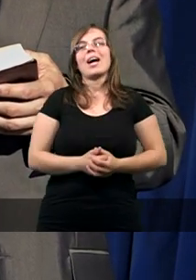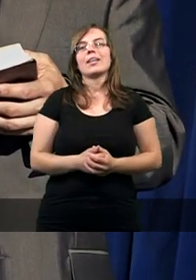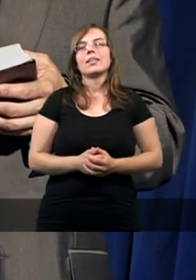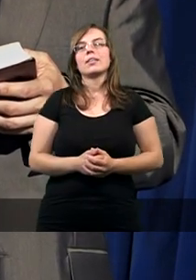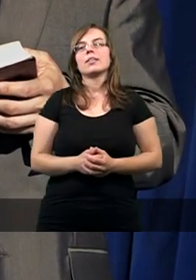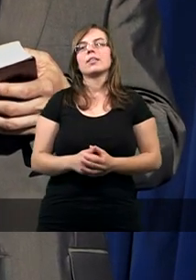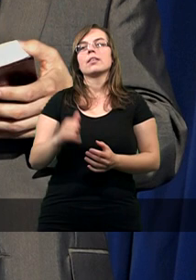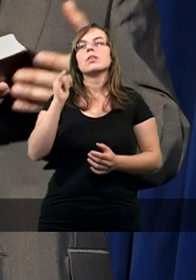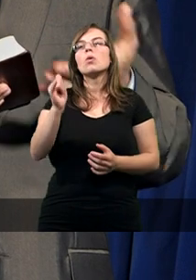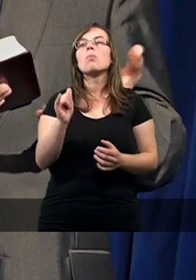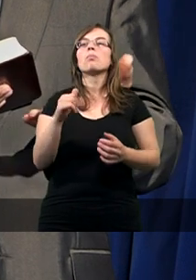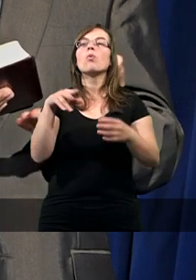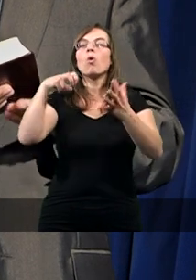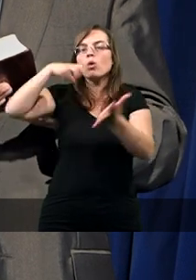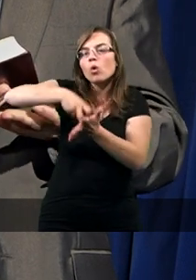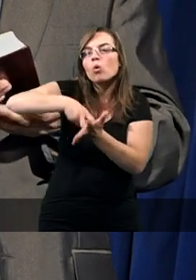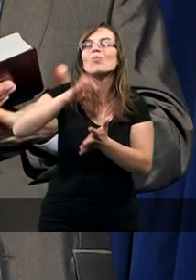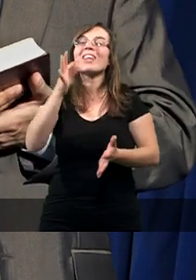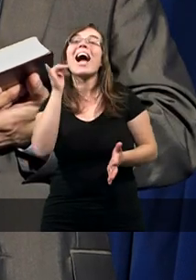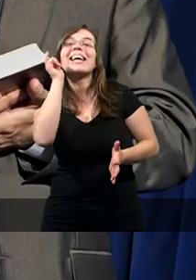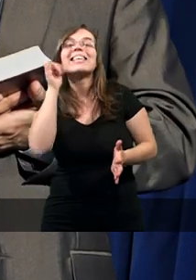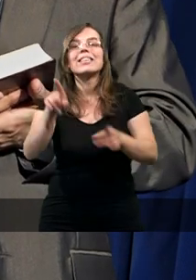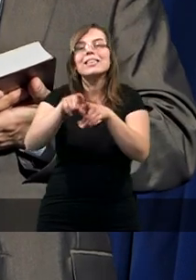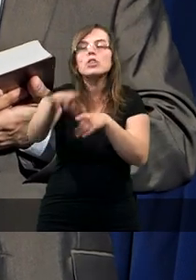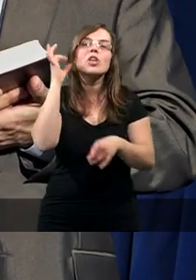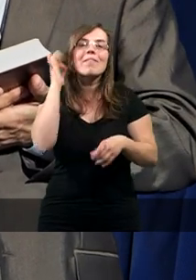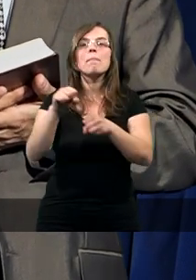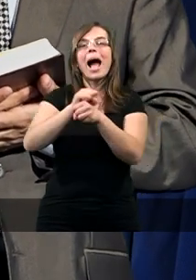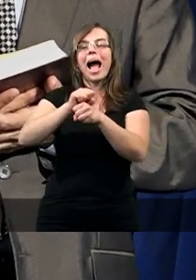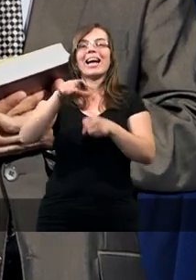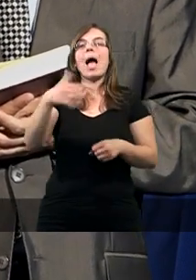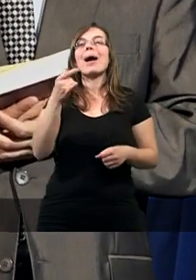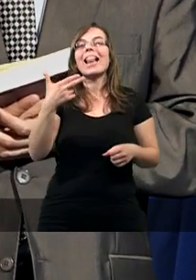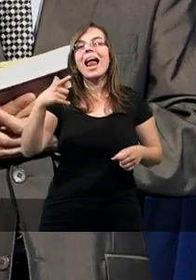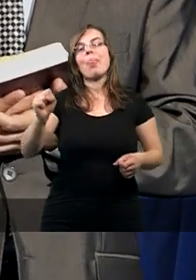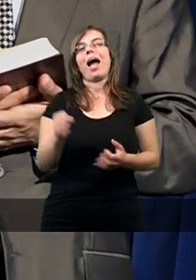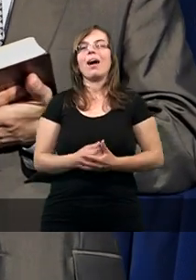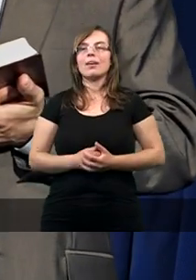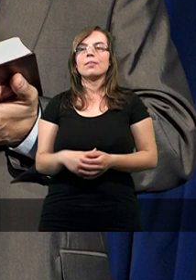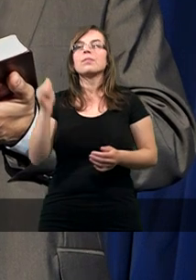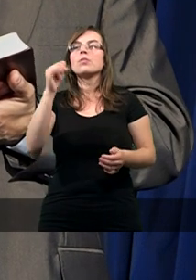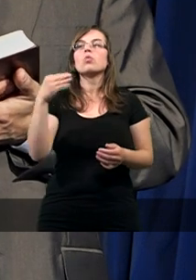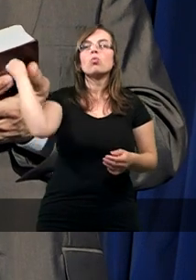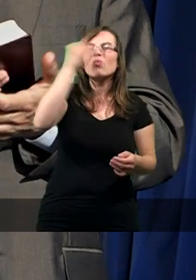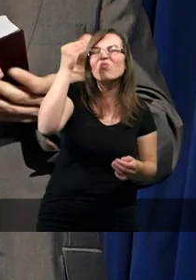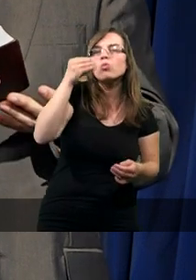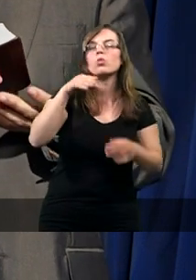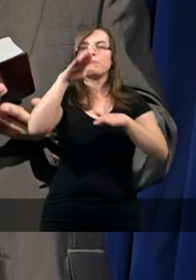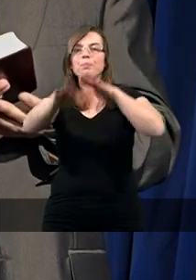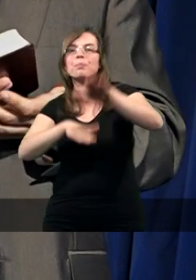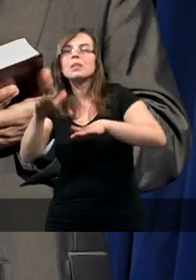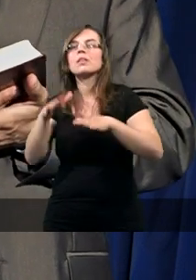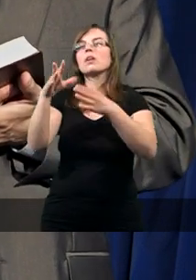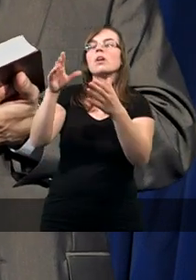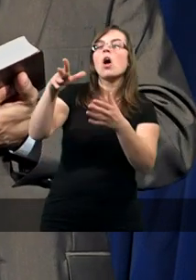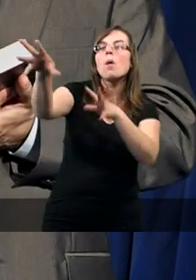as she did. Pokutując tak jak i ona. Learning of him as she did at Martha's house. Ucząc się o nim tak